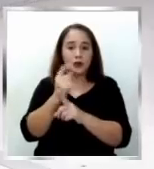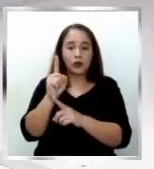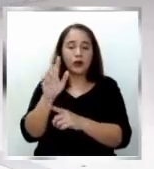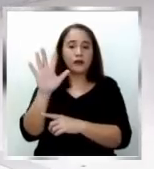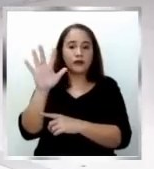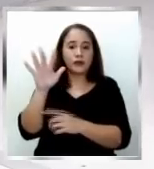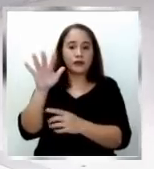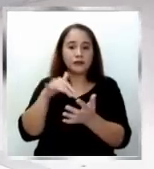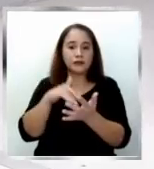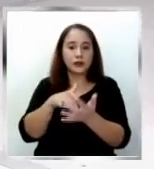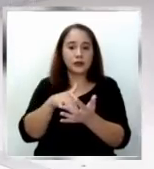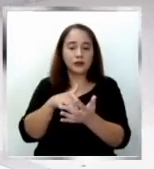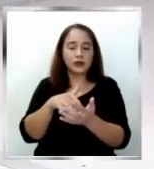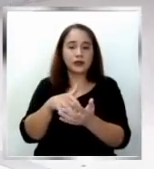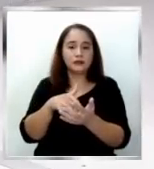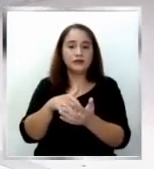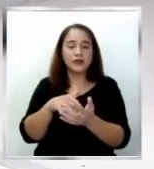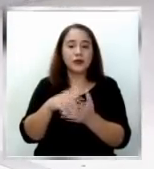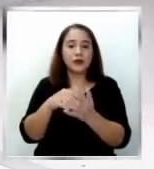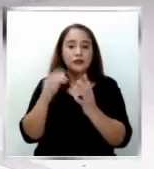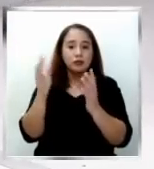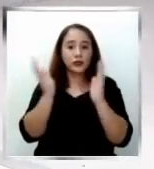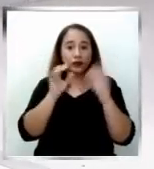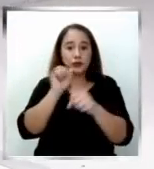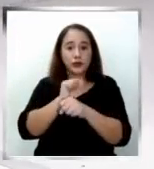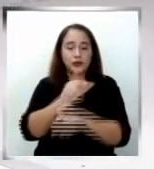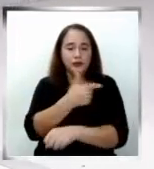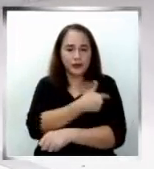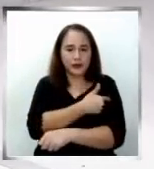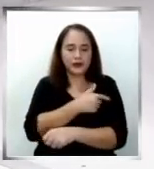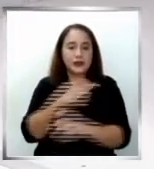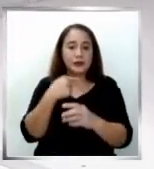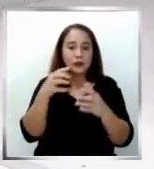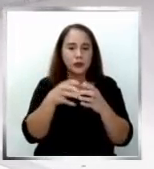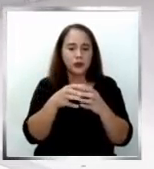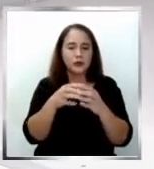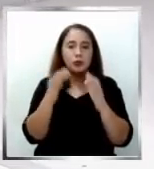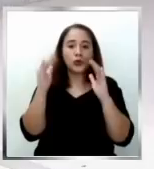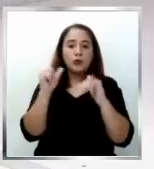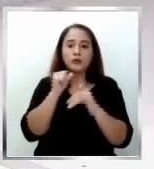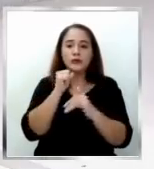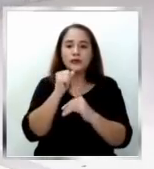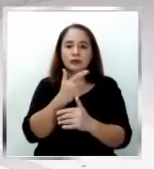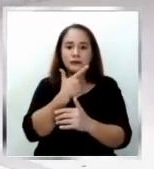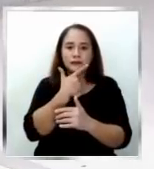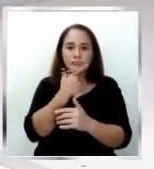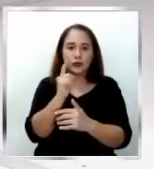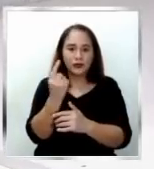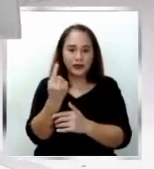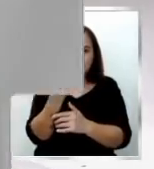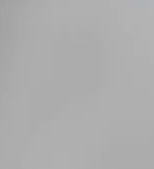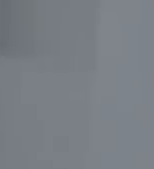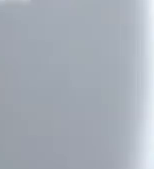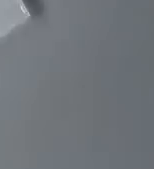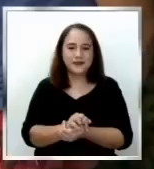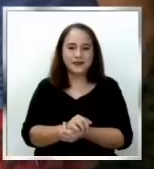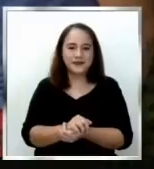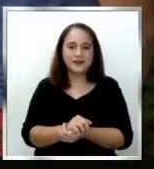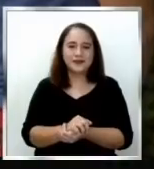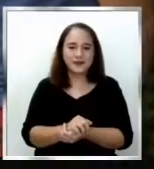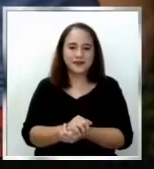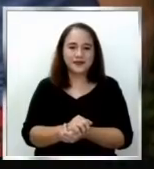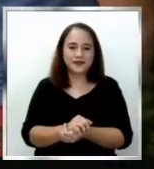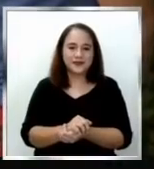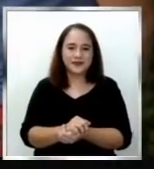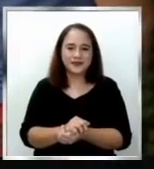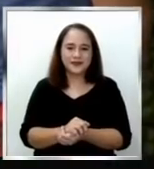ang babakunahan. Sabi naman na isang grupo, sana hindi ito papogi lang. Nakatutok si Maki Pulido.